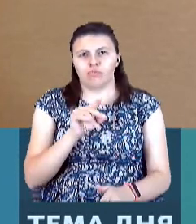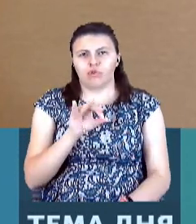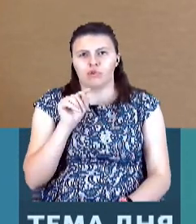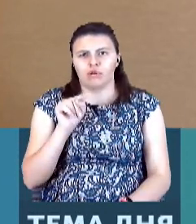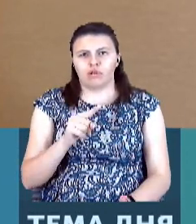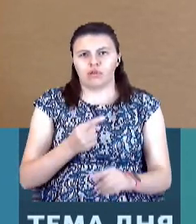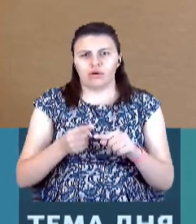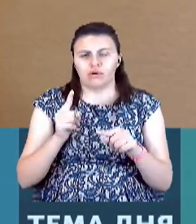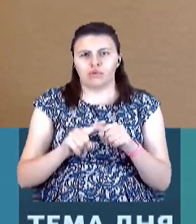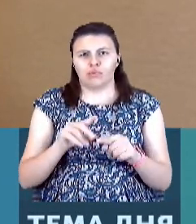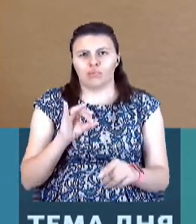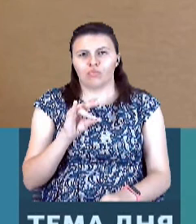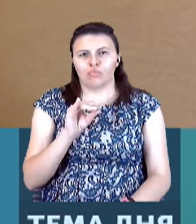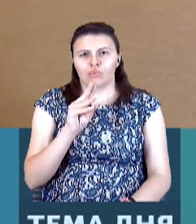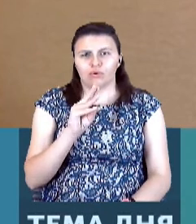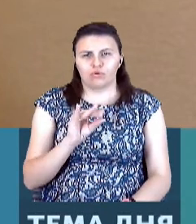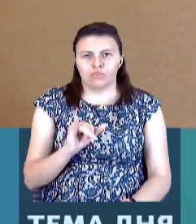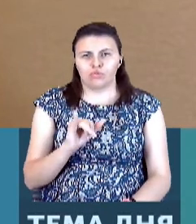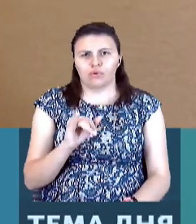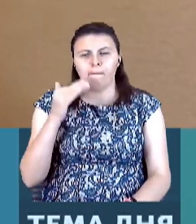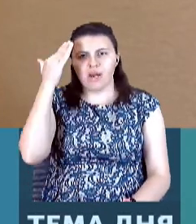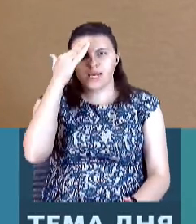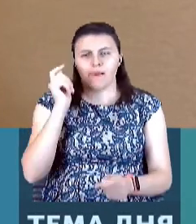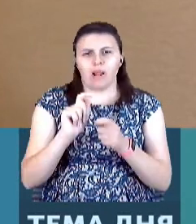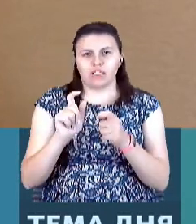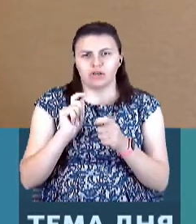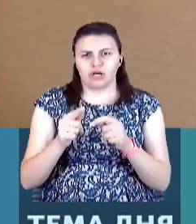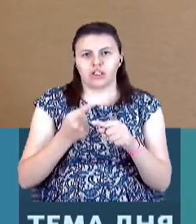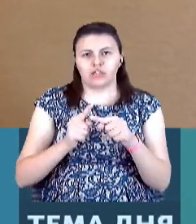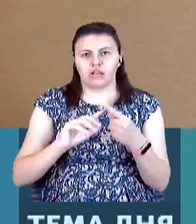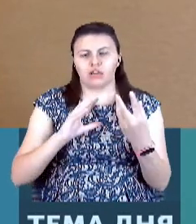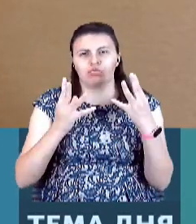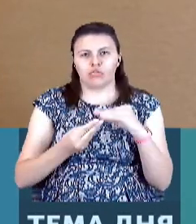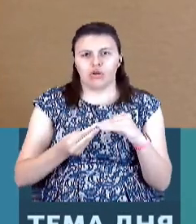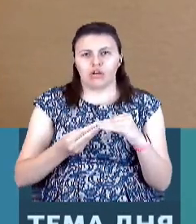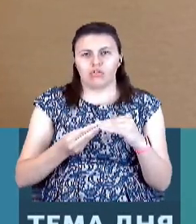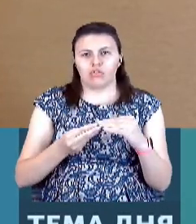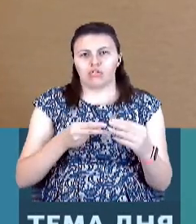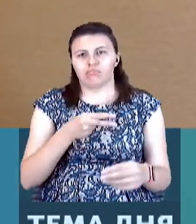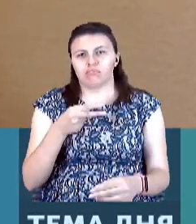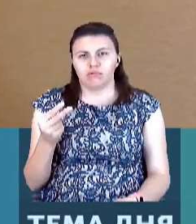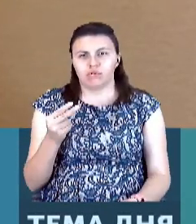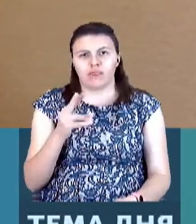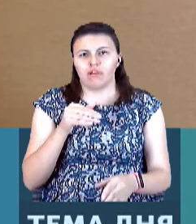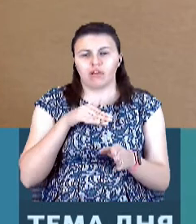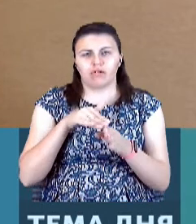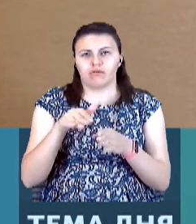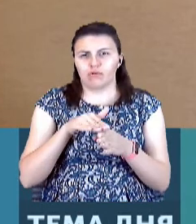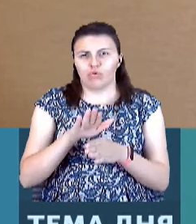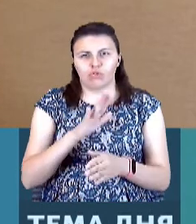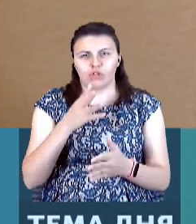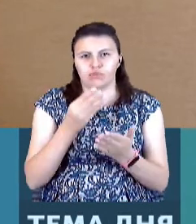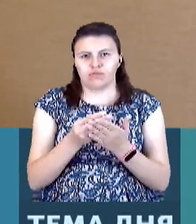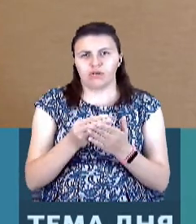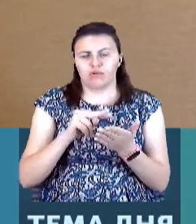і прив'язані наші митні платежі. Як результат, це призводить до того, що митниця недовиконує свої плани. Іншими словами, так,